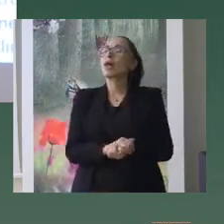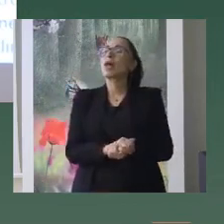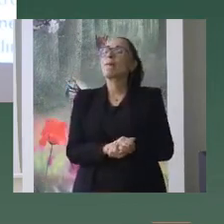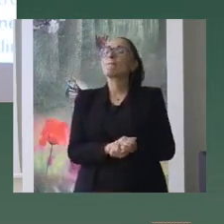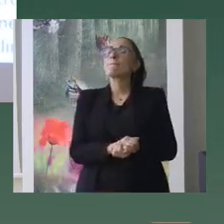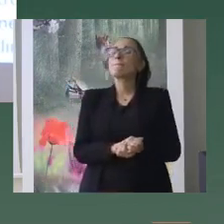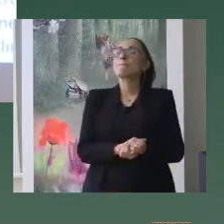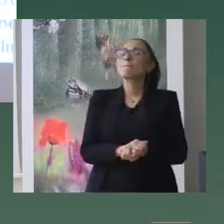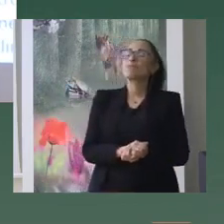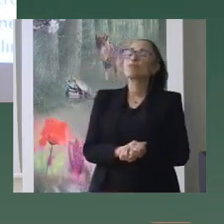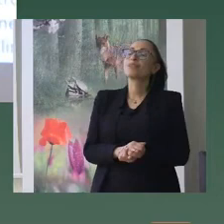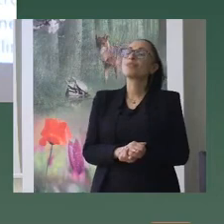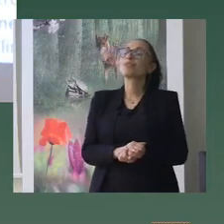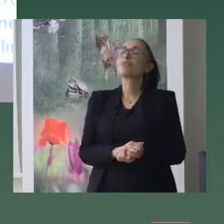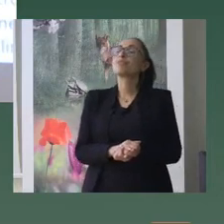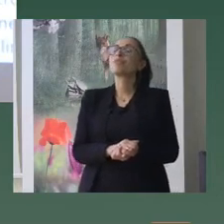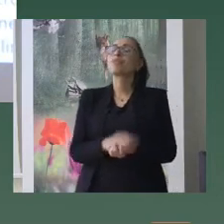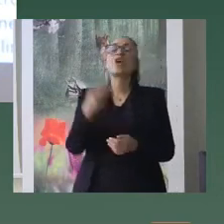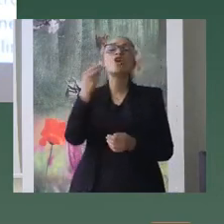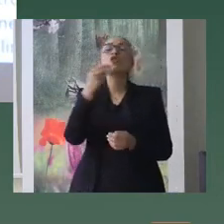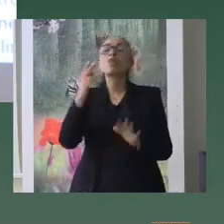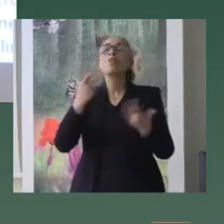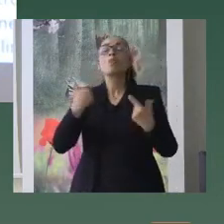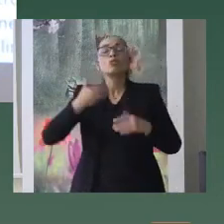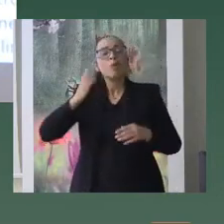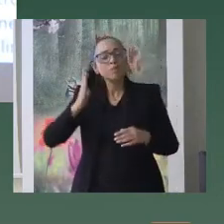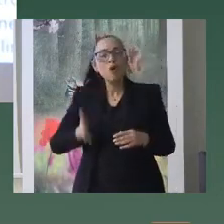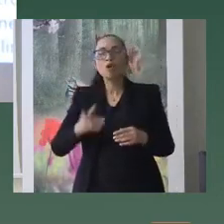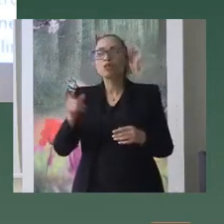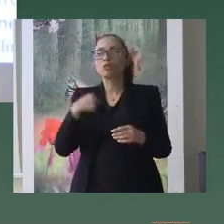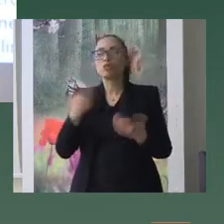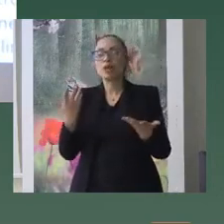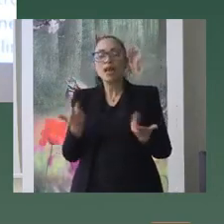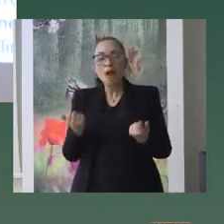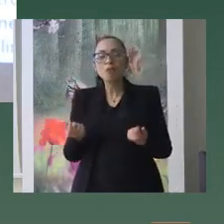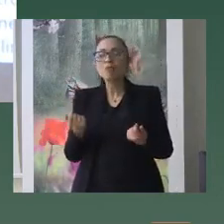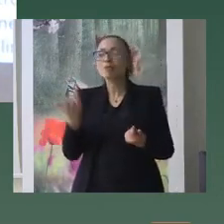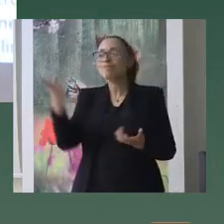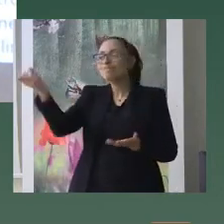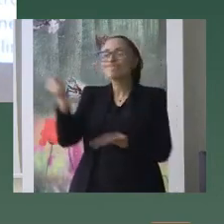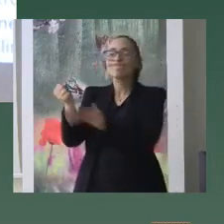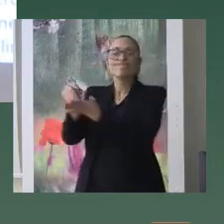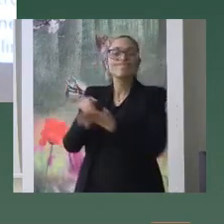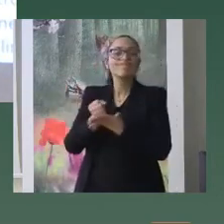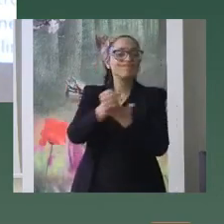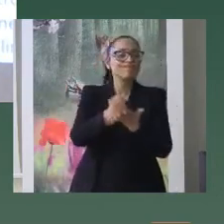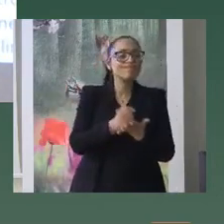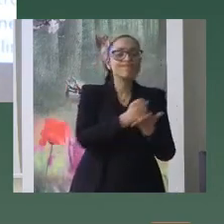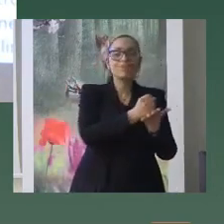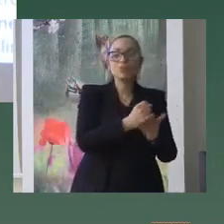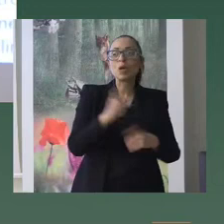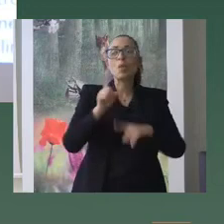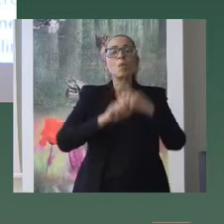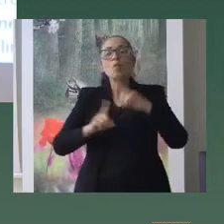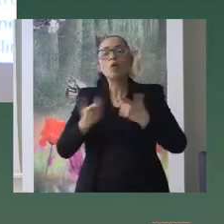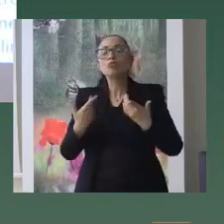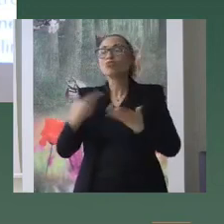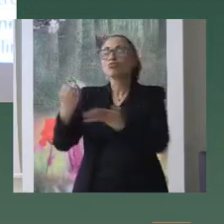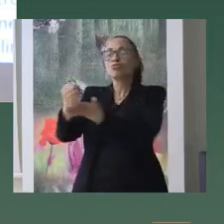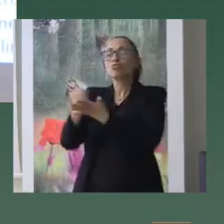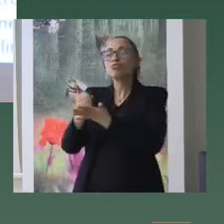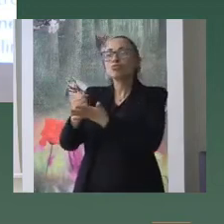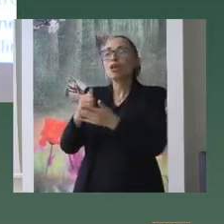Ναι, με τον νέο Bauhaus. Το ζήτημα είναι κατά πόσο θα μπορέσουμε να αντλήσουμε πόρους από το νέο Bauhaus. Ποιοι θα είναι αυτοί οι